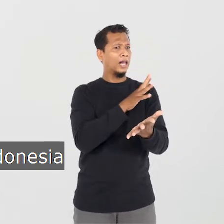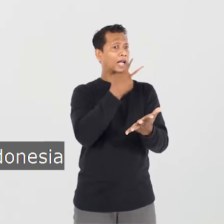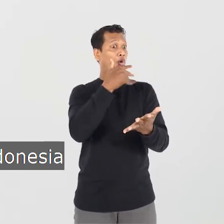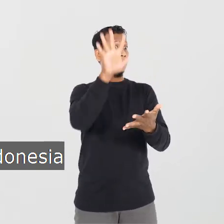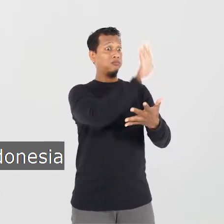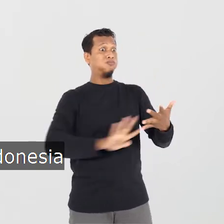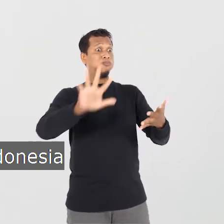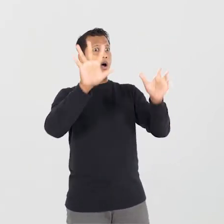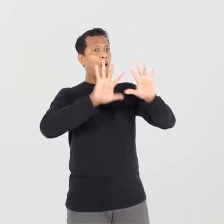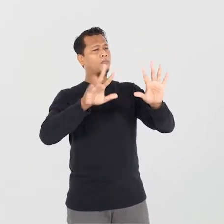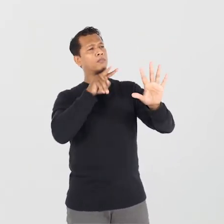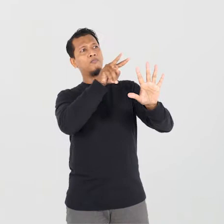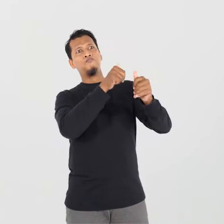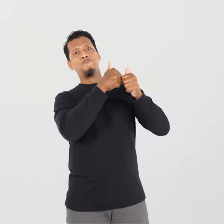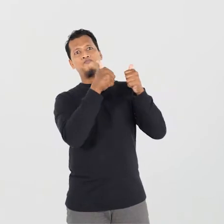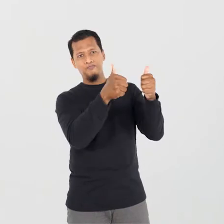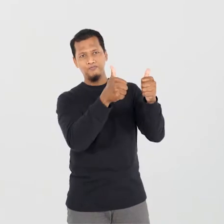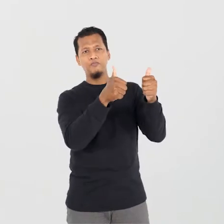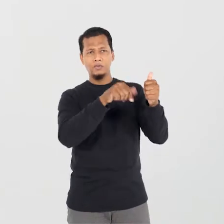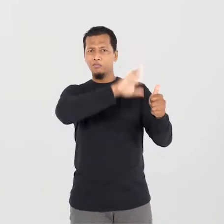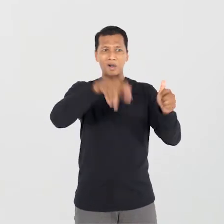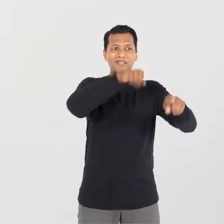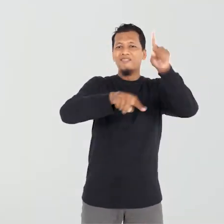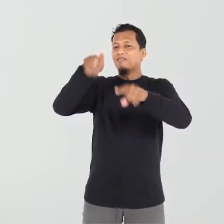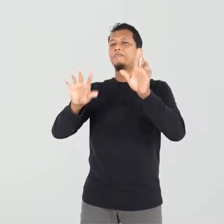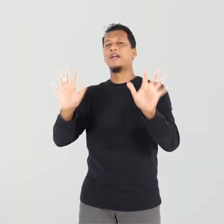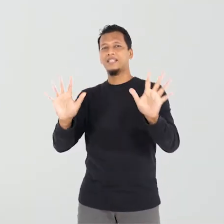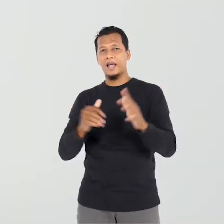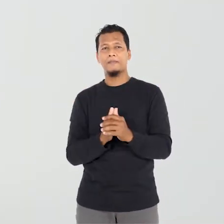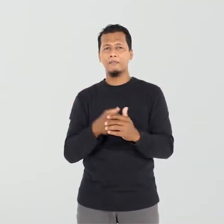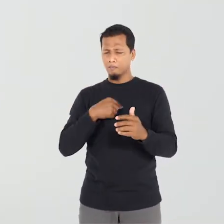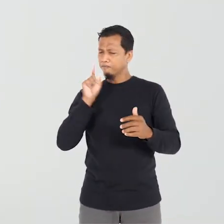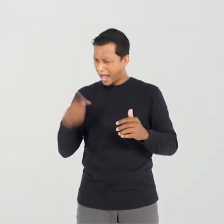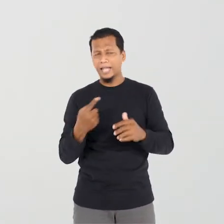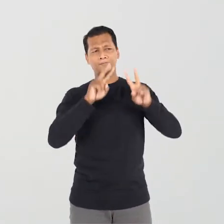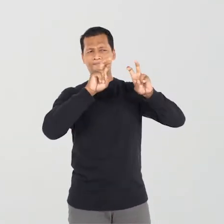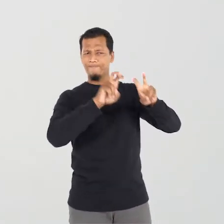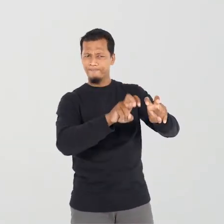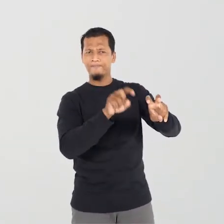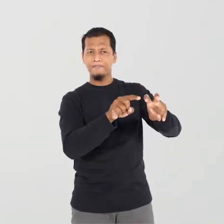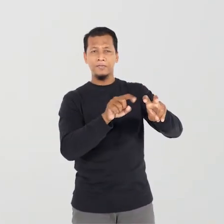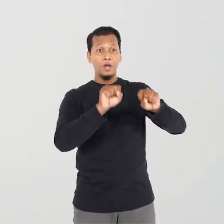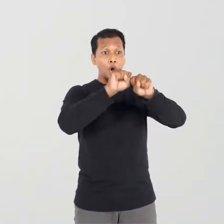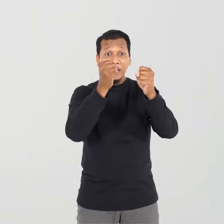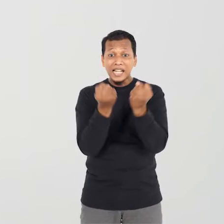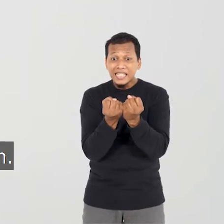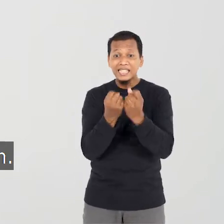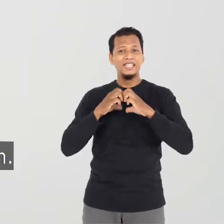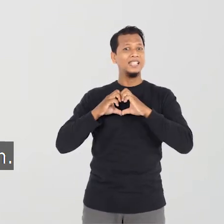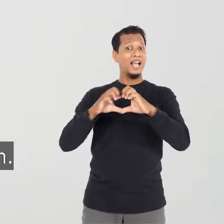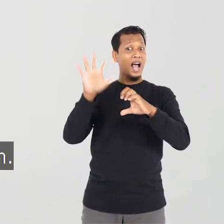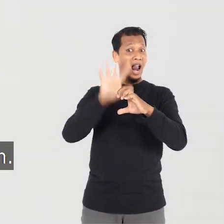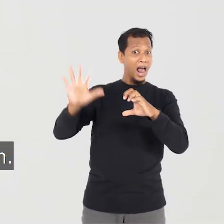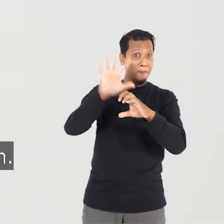Indonesia's nature as well as to protect its species. Mungkin juga untuk penelitian. Kayak buat memang mapala-mapala yang